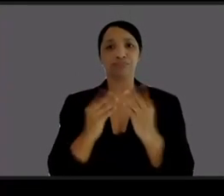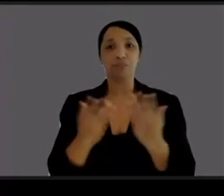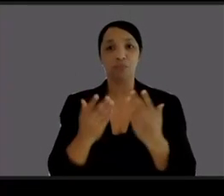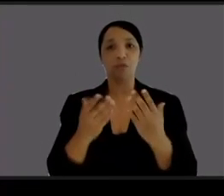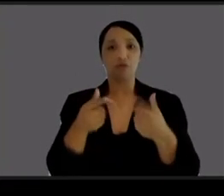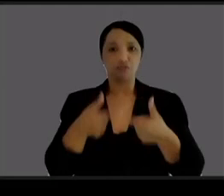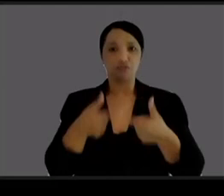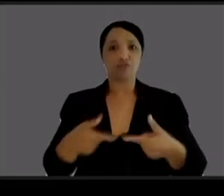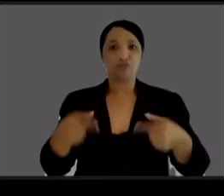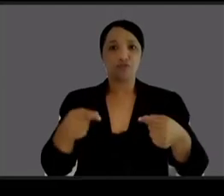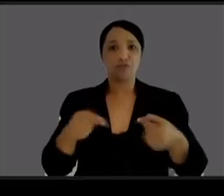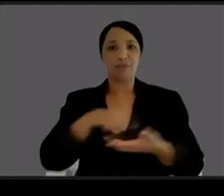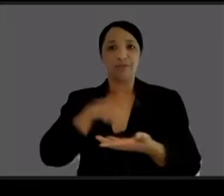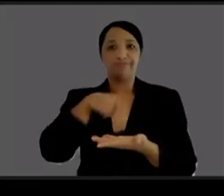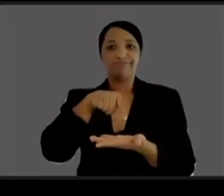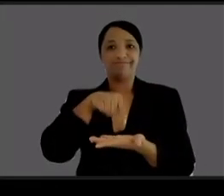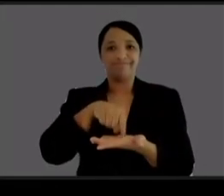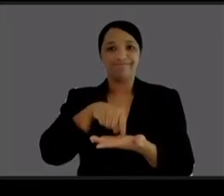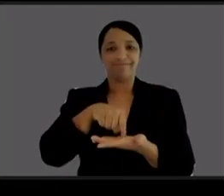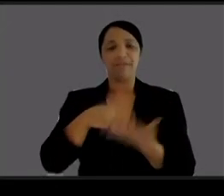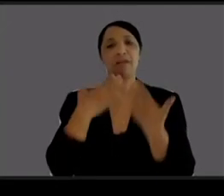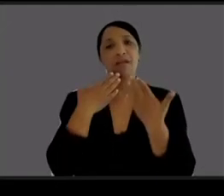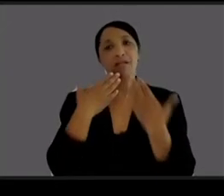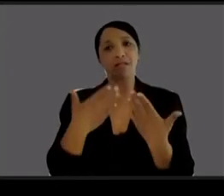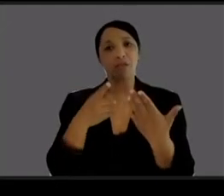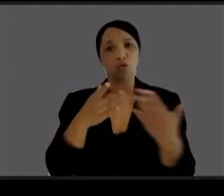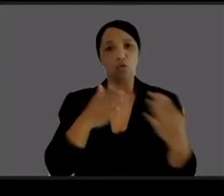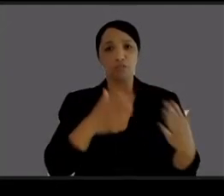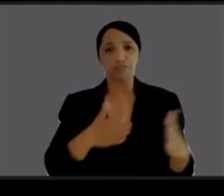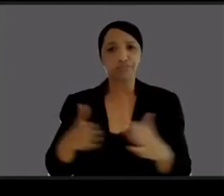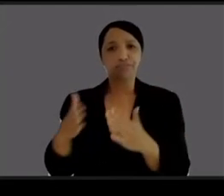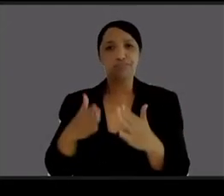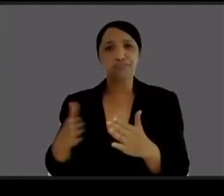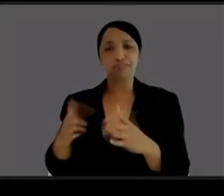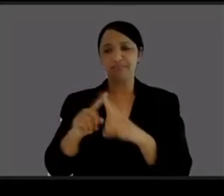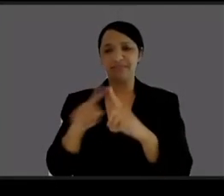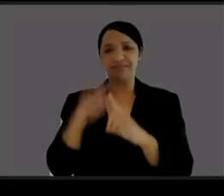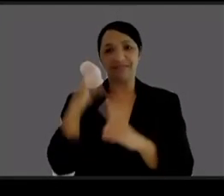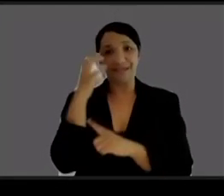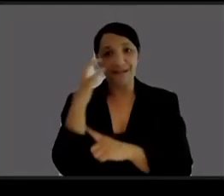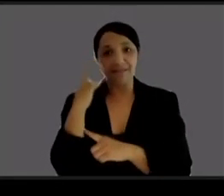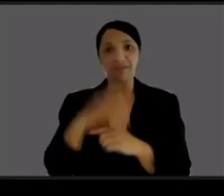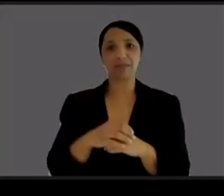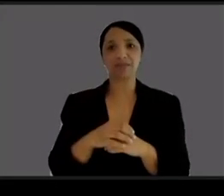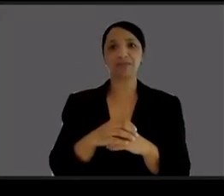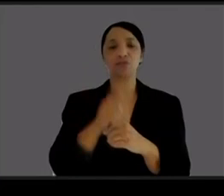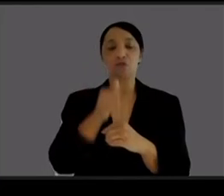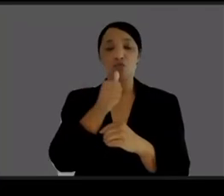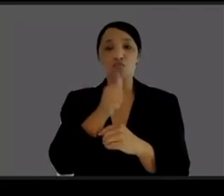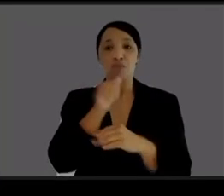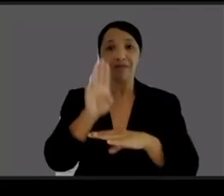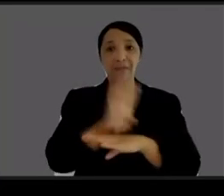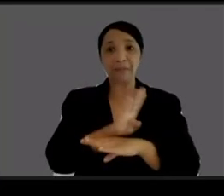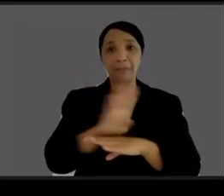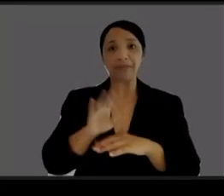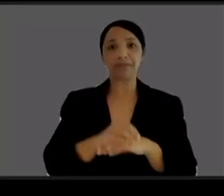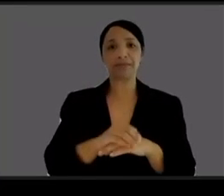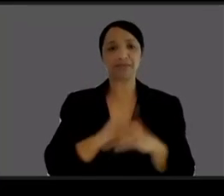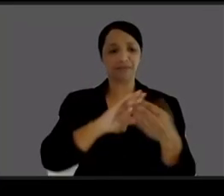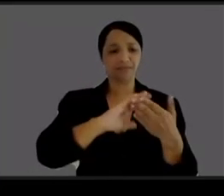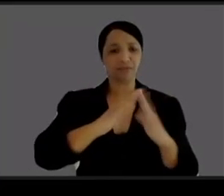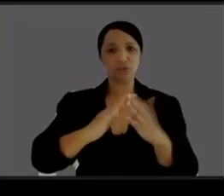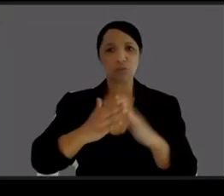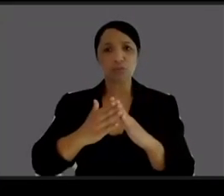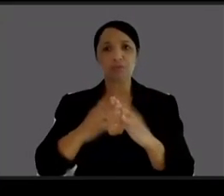اسمحوا لي بدايه بتوجيه الشكر لكم على جهودكم القيمه التي تجمعنا من خلالها بين الحكومات والقطاع الخاص